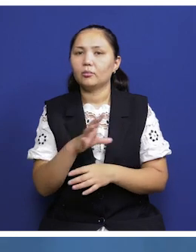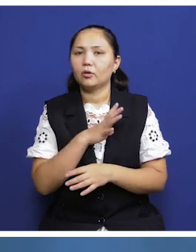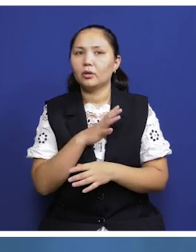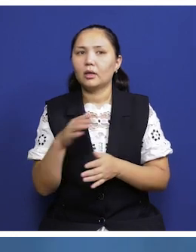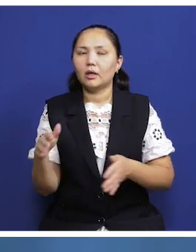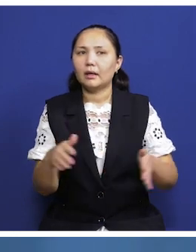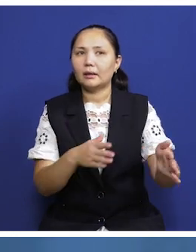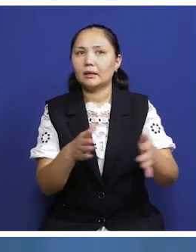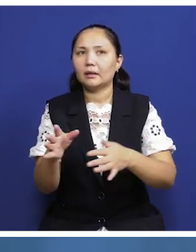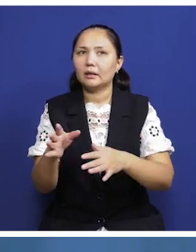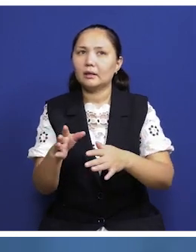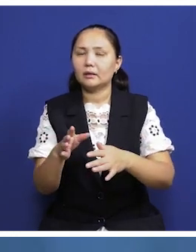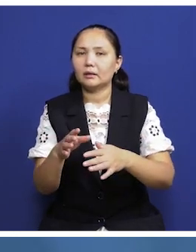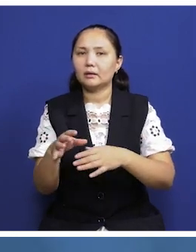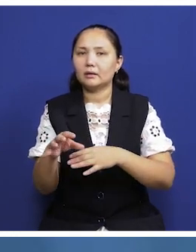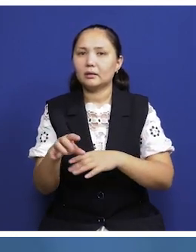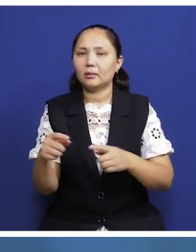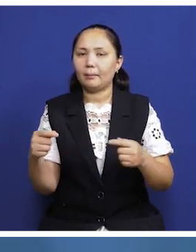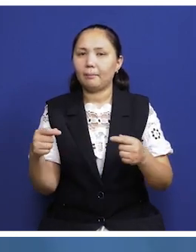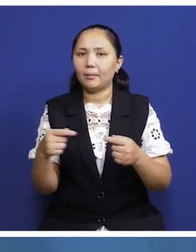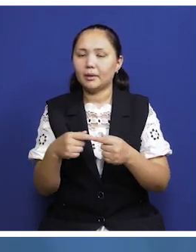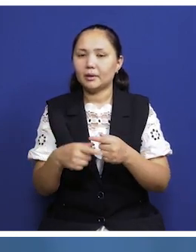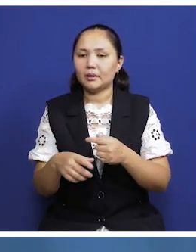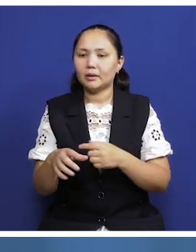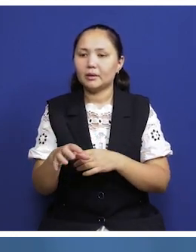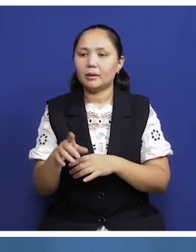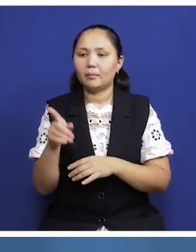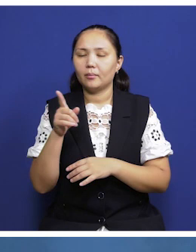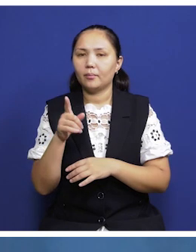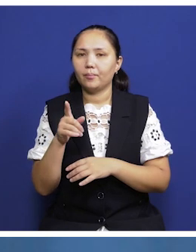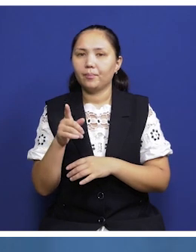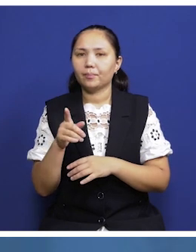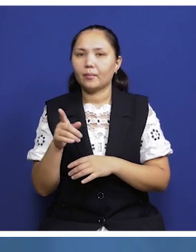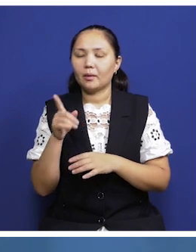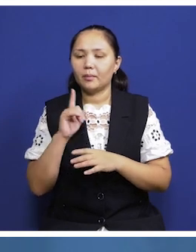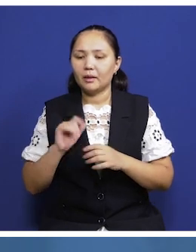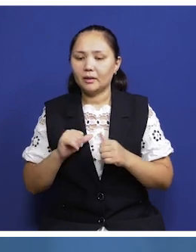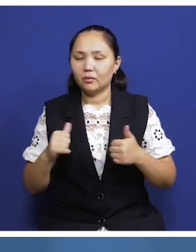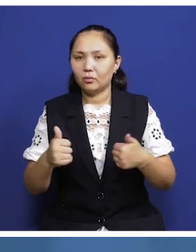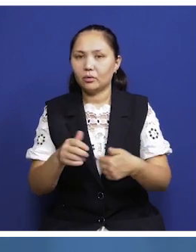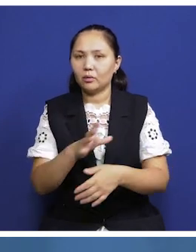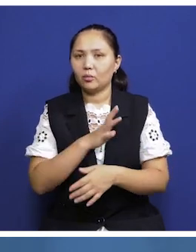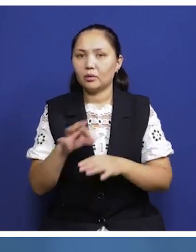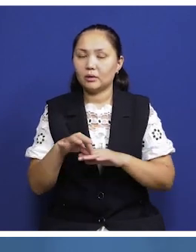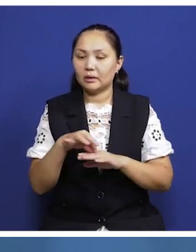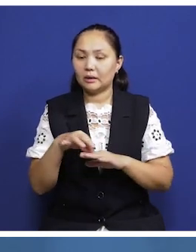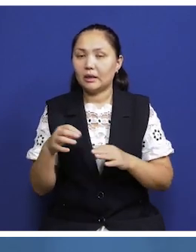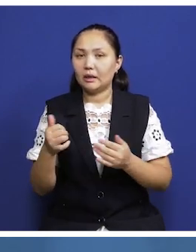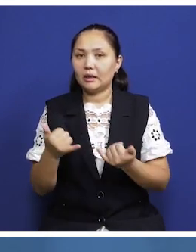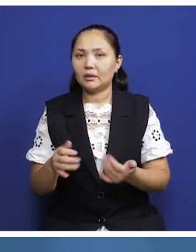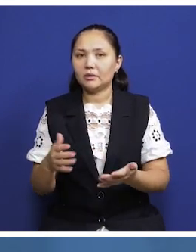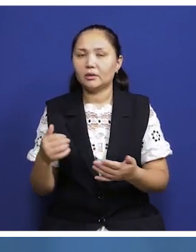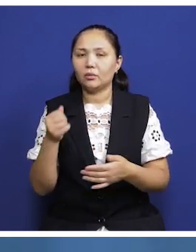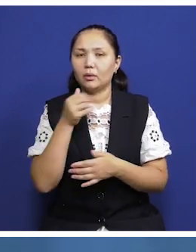арнасына аққан кезде каналмен Сырдария сол қосылған жері сонда қолайлы, сондай бір орта болатын шіркейлерге. Қазіргі таңда шіркейлердің